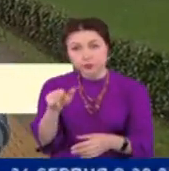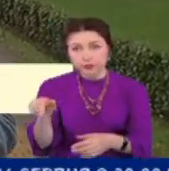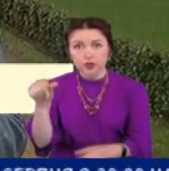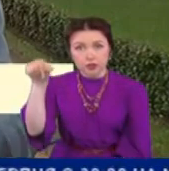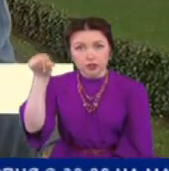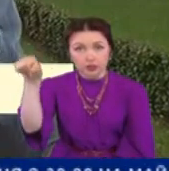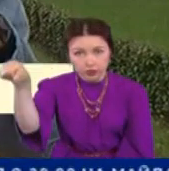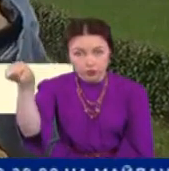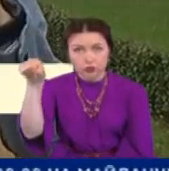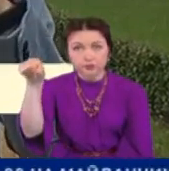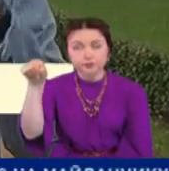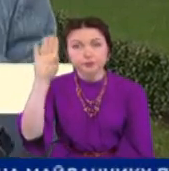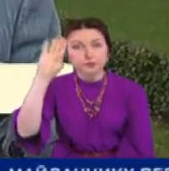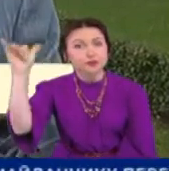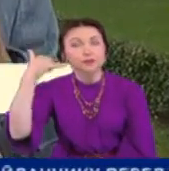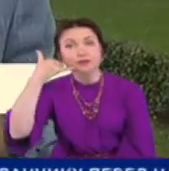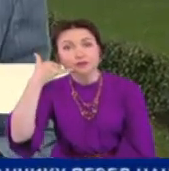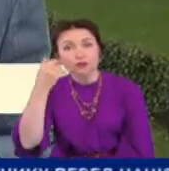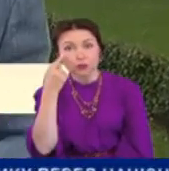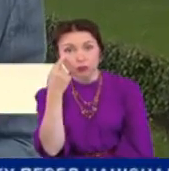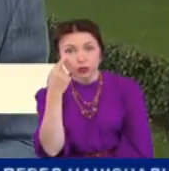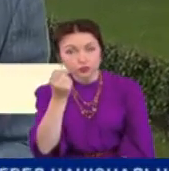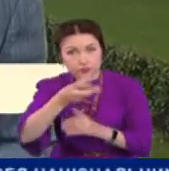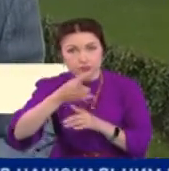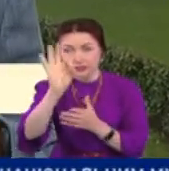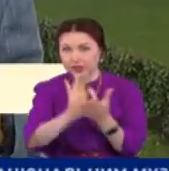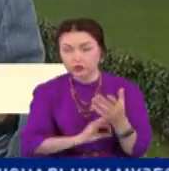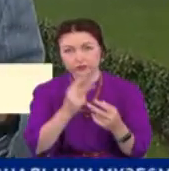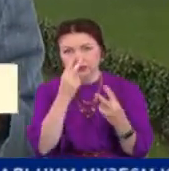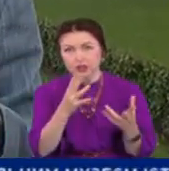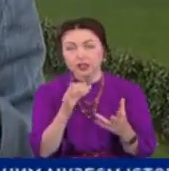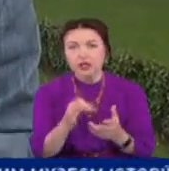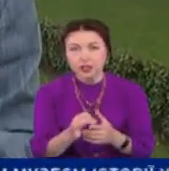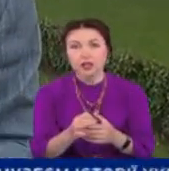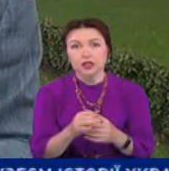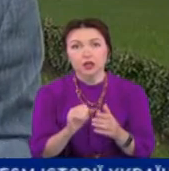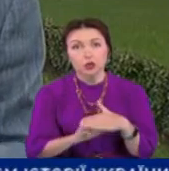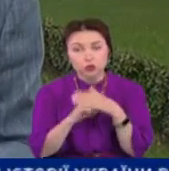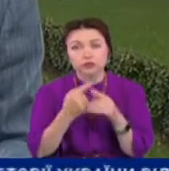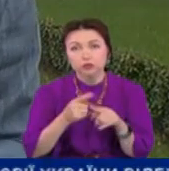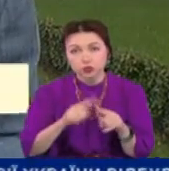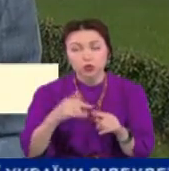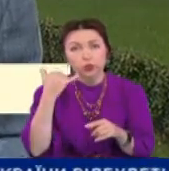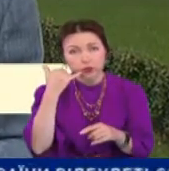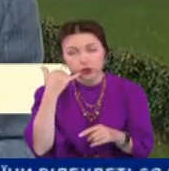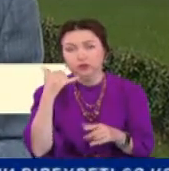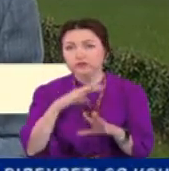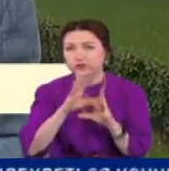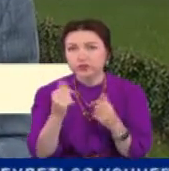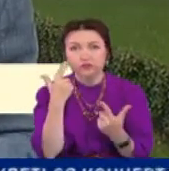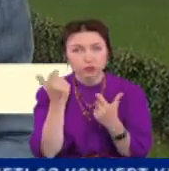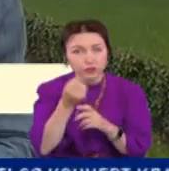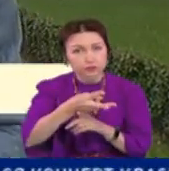її, оператор зразу побачить та почує, що відбувається, і на основі цього оператор онлайн підключений, вся